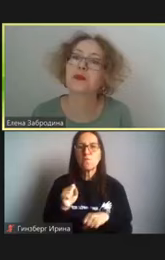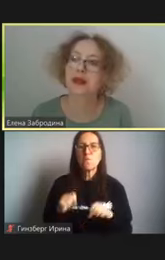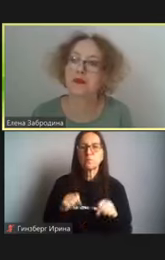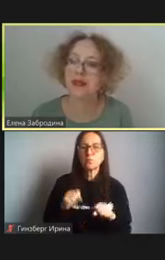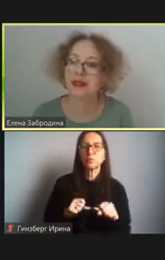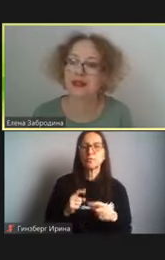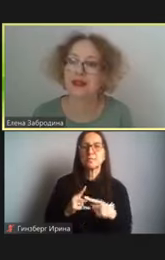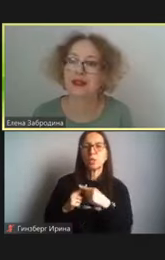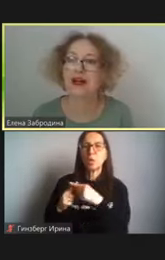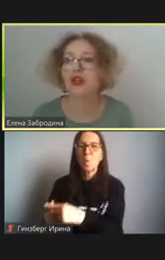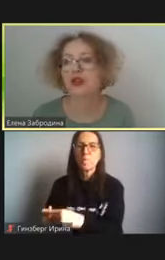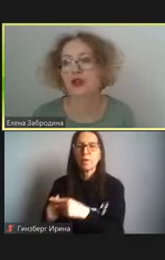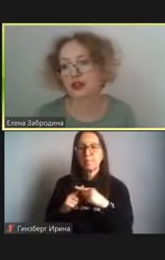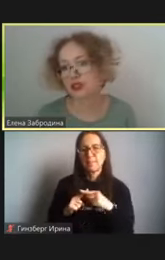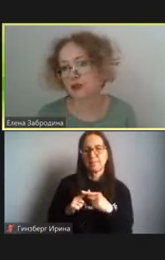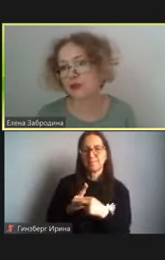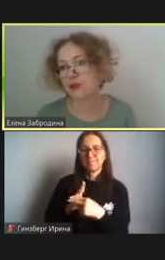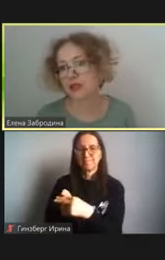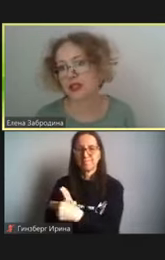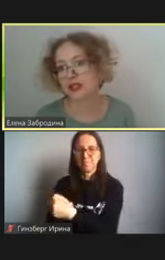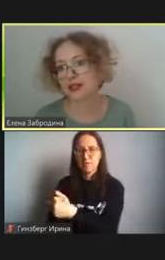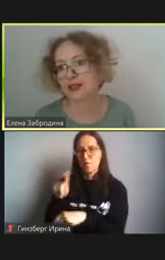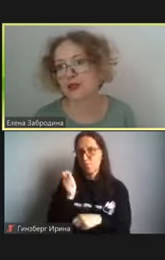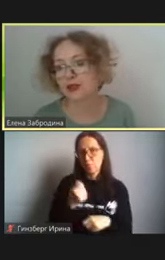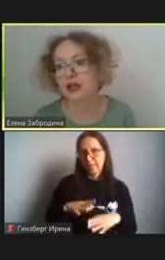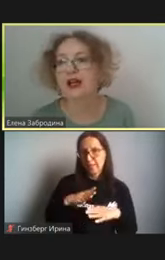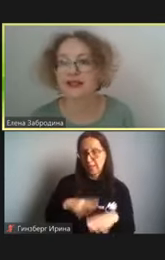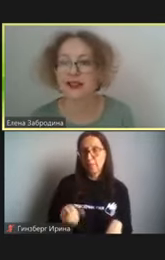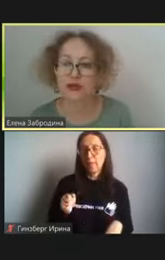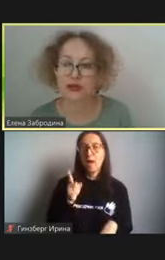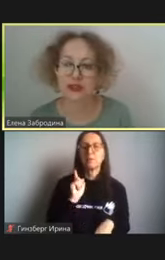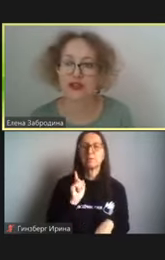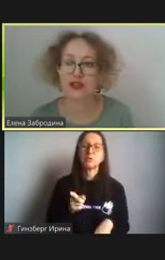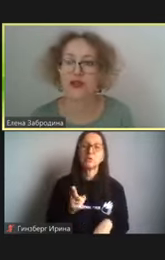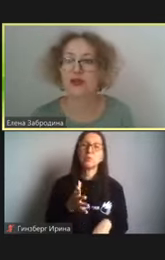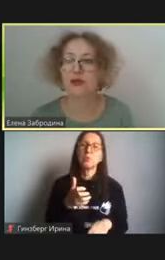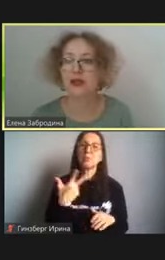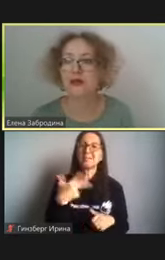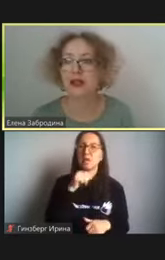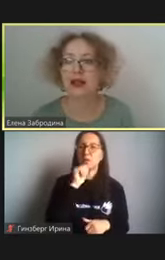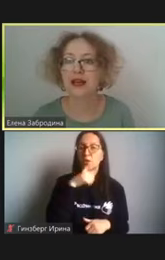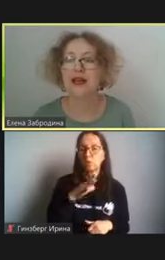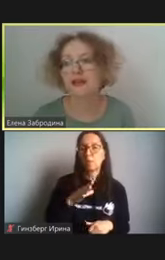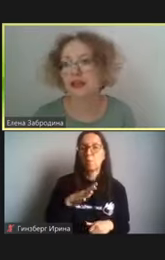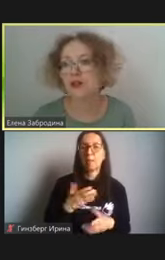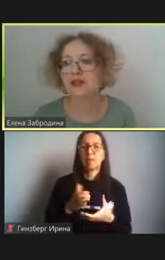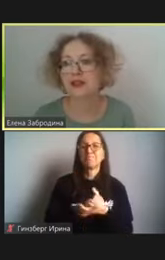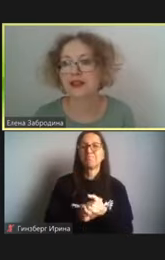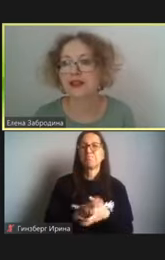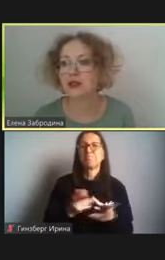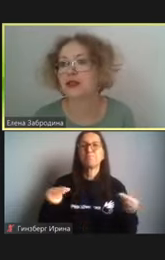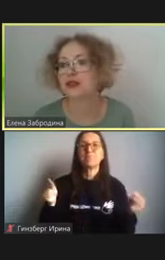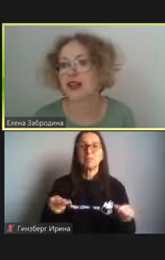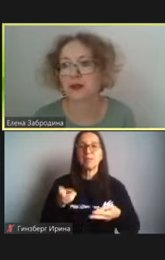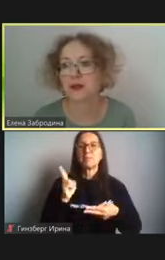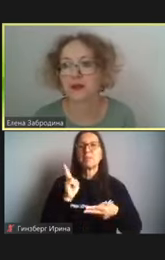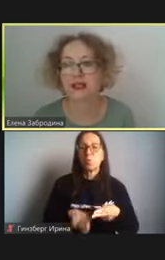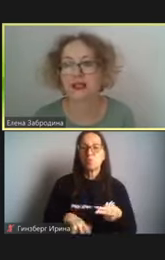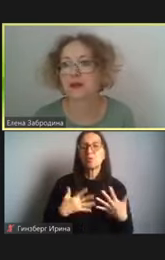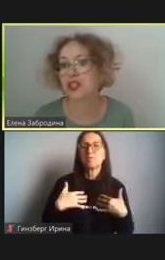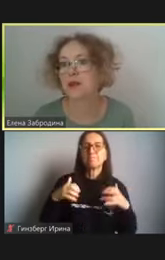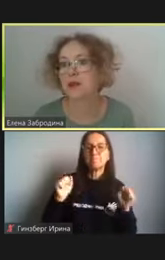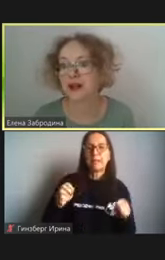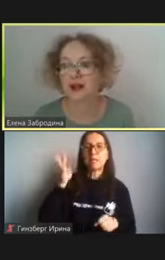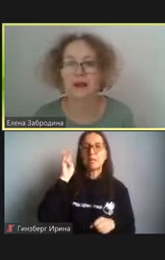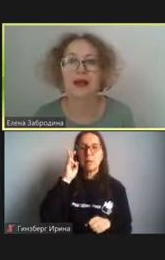для компромисса. Но в 1530-е годы закончилось очередное перемирие, и все усилия Рубенса как